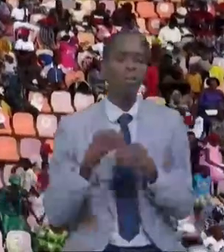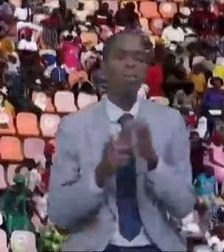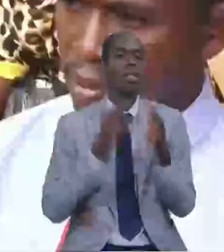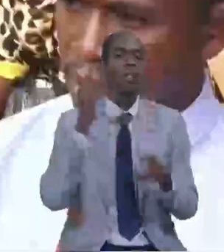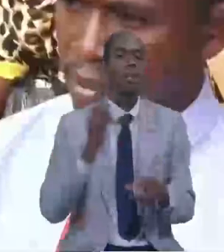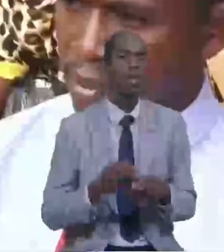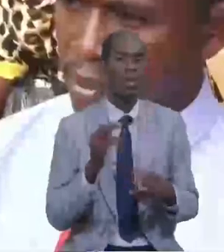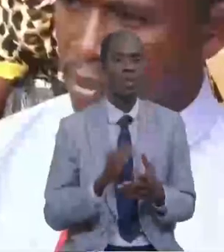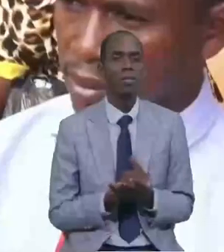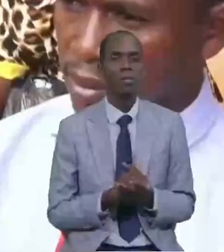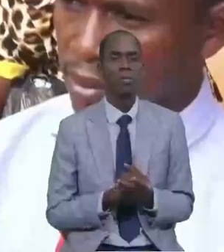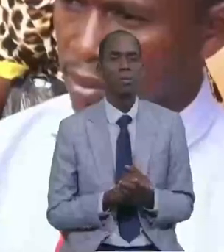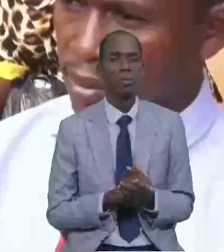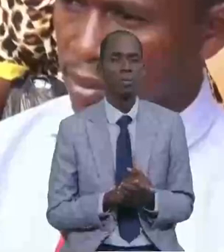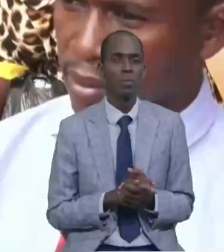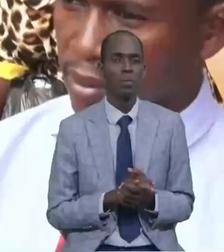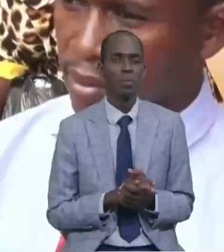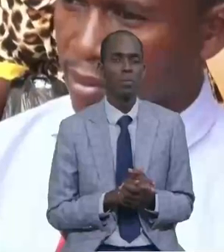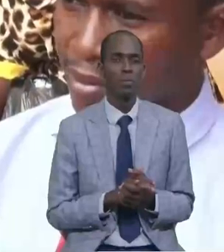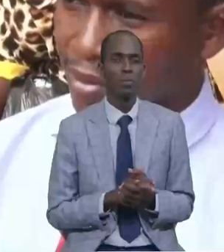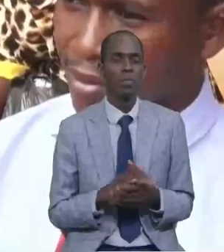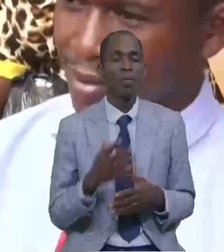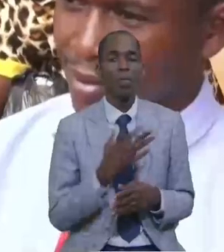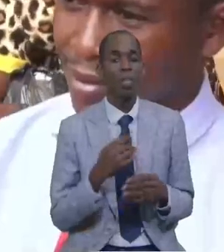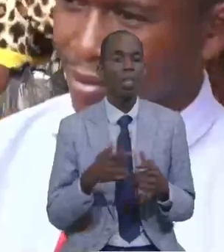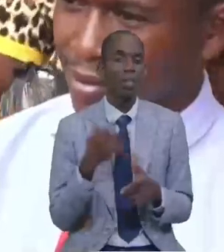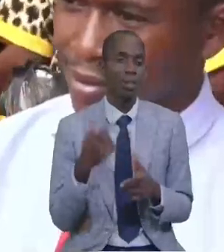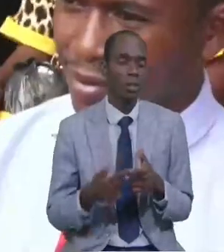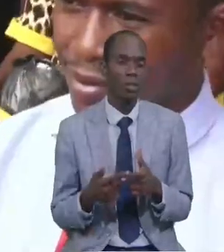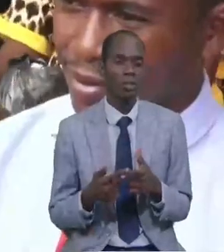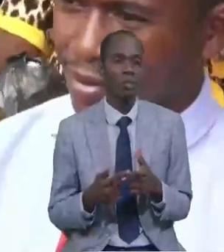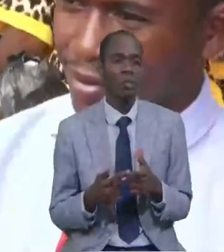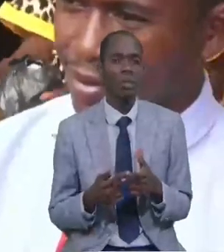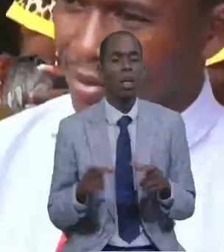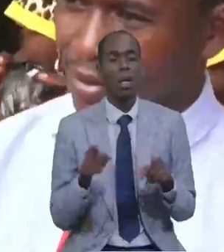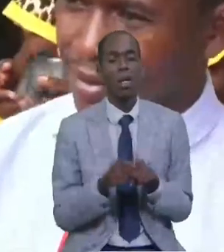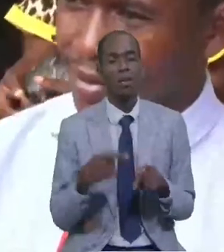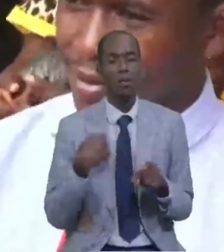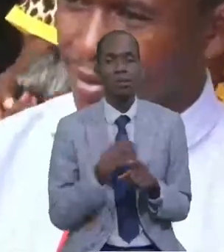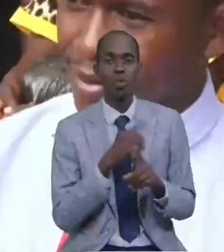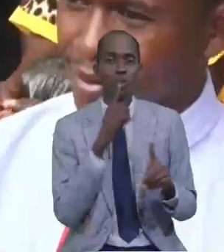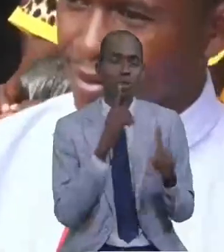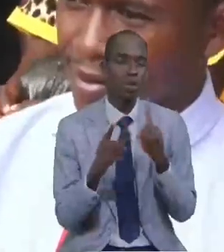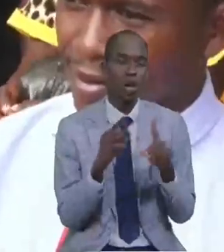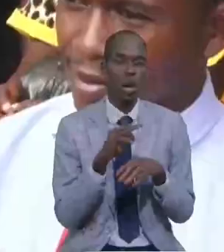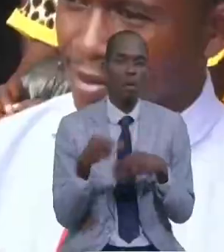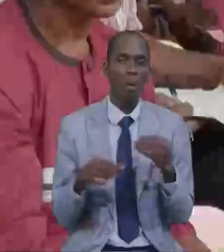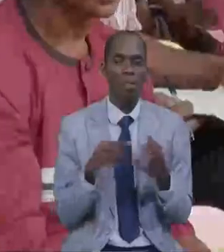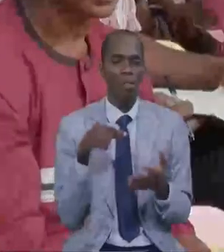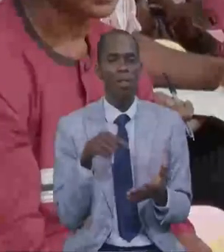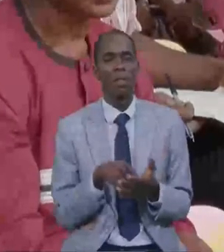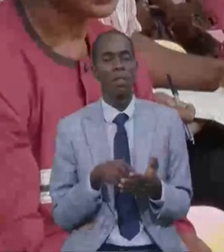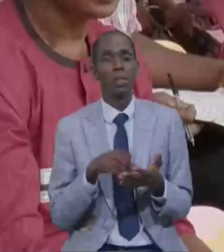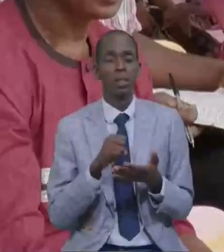comme nous parlons de cette sanctification, et nous savons que nous devons avoir l'intégrité,